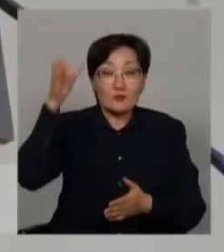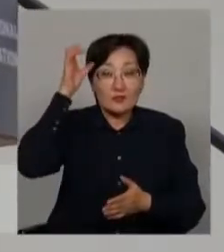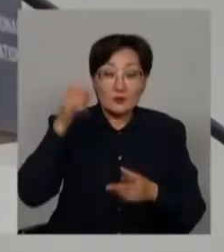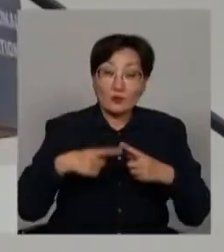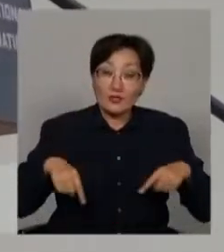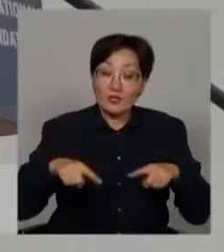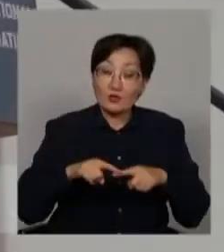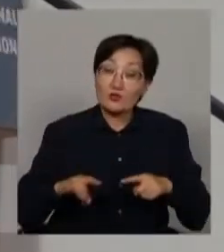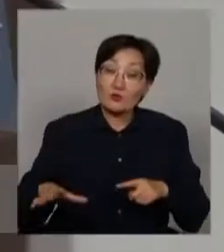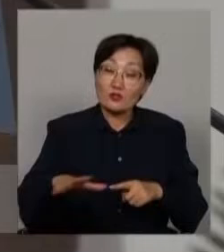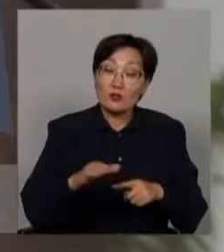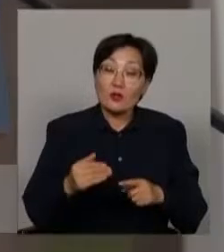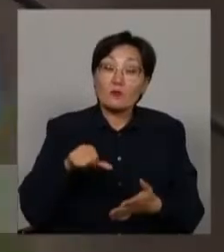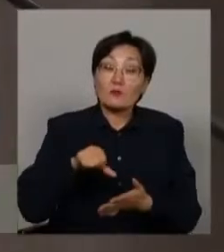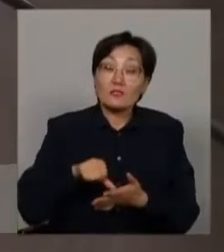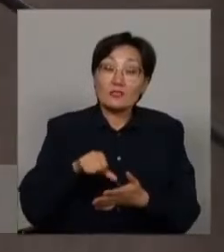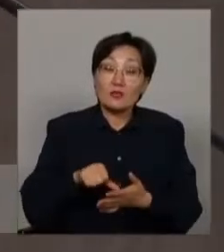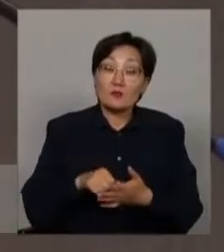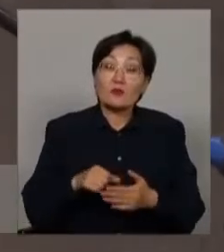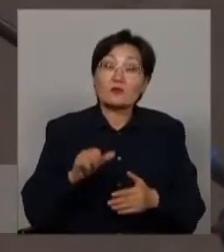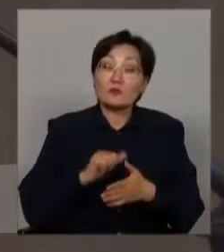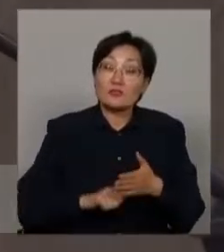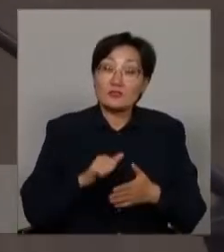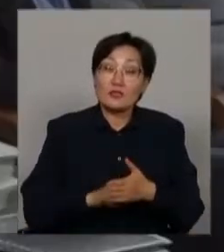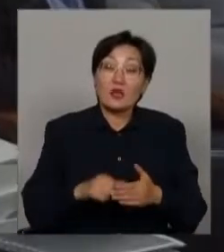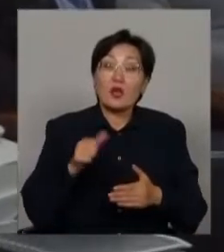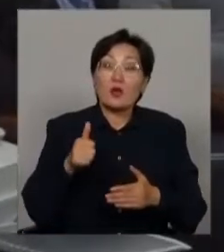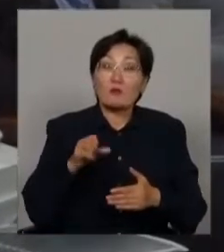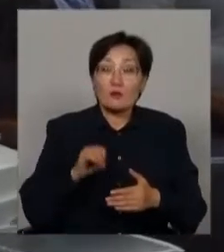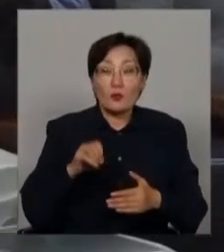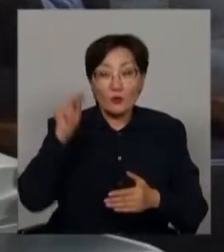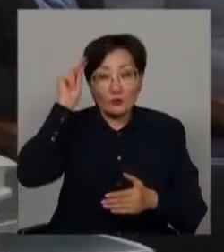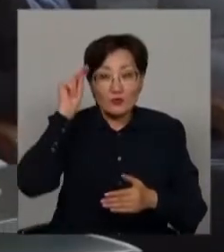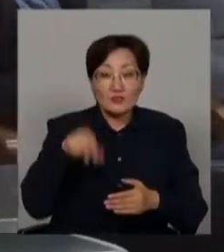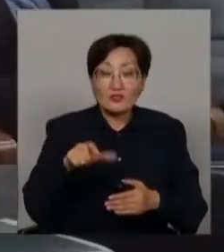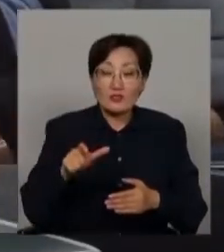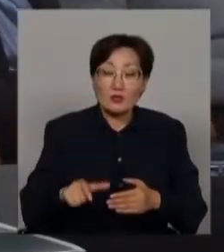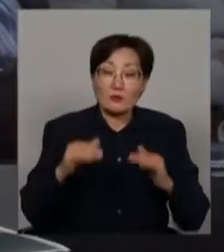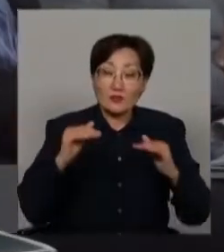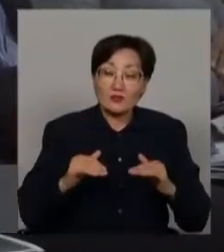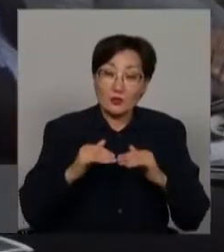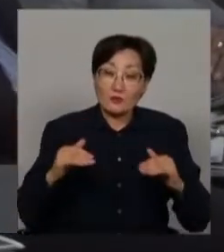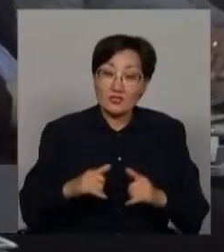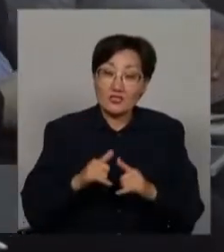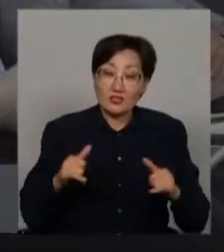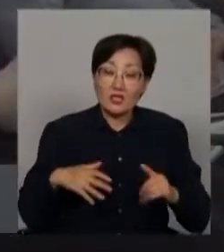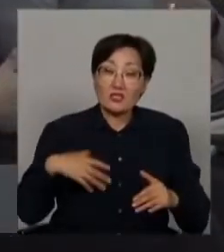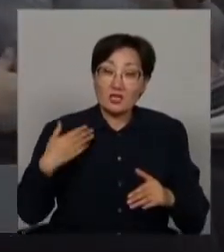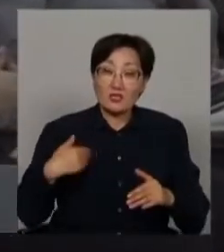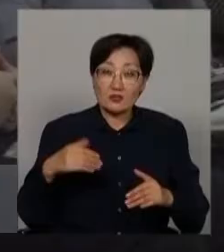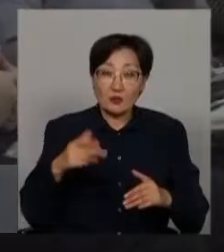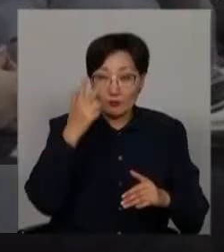учреждений республики. По словам участников, причина плохой успеваемости у школьников кроется в низком уровне развития полезных